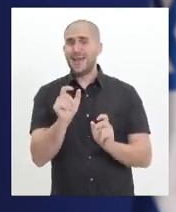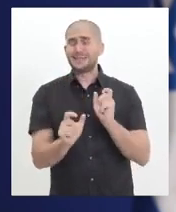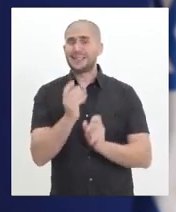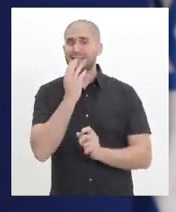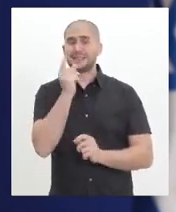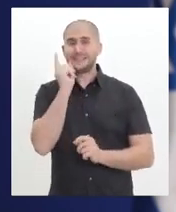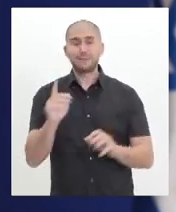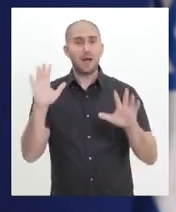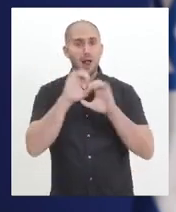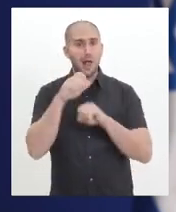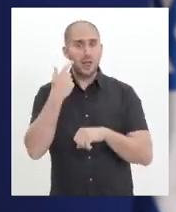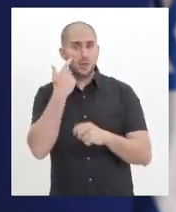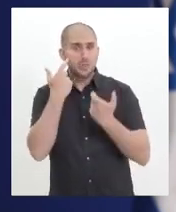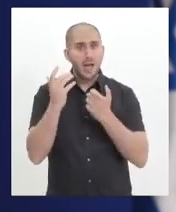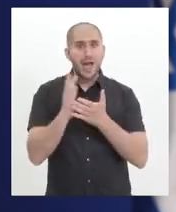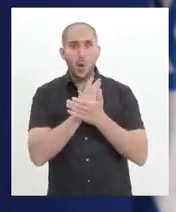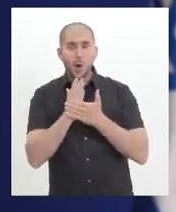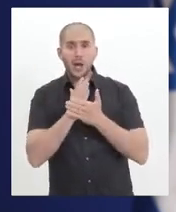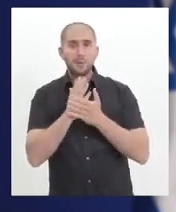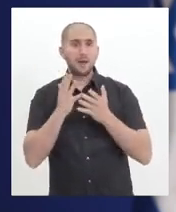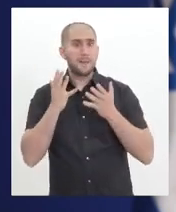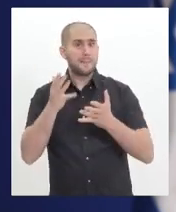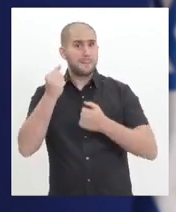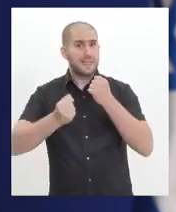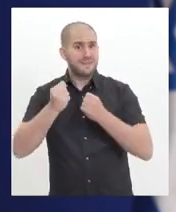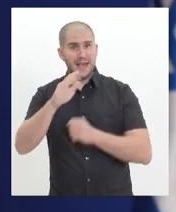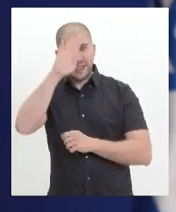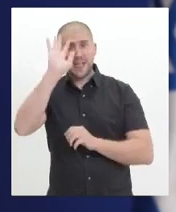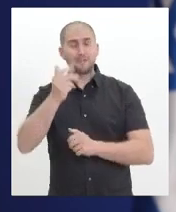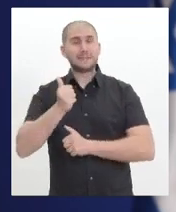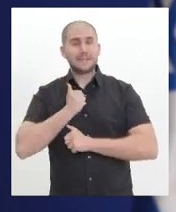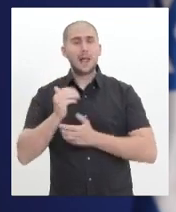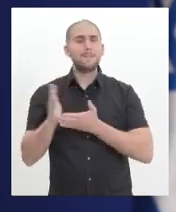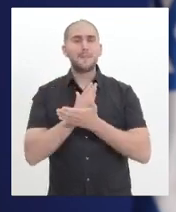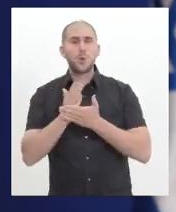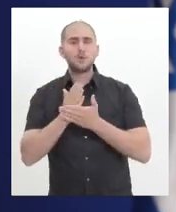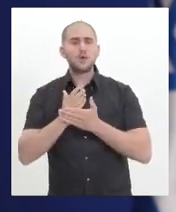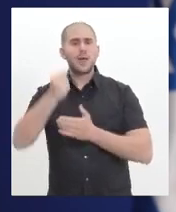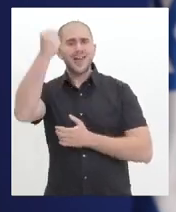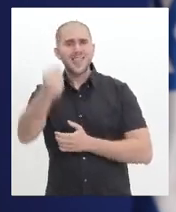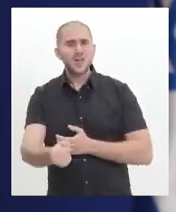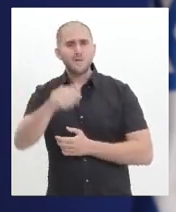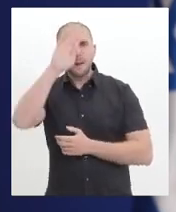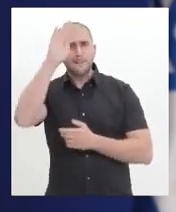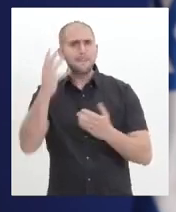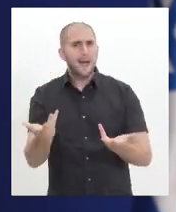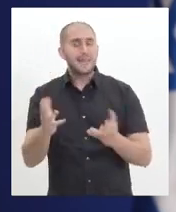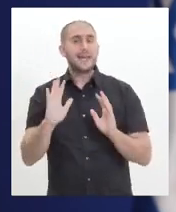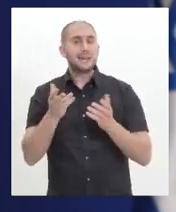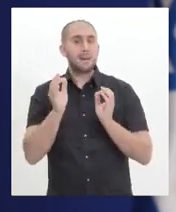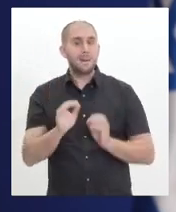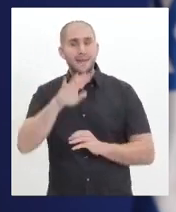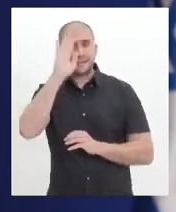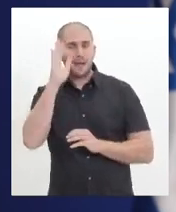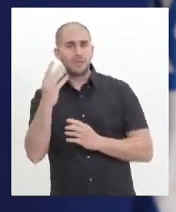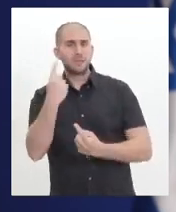ישראל צריכים הלילה להיות ארוחים למתקפה איראנית והאם צל מתכונן לתקוף באיראן אם איראן